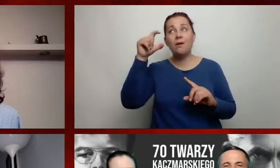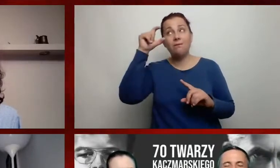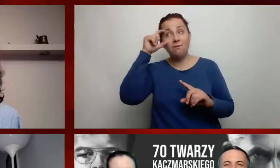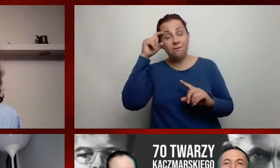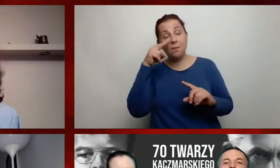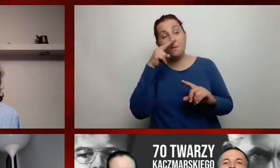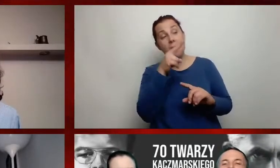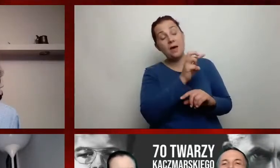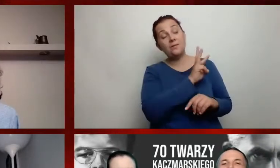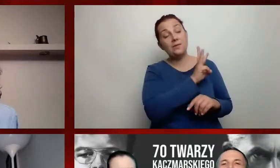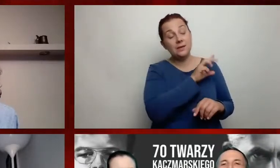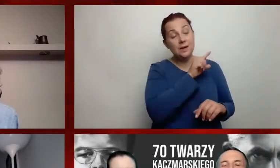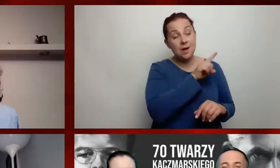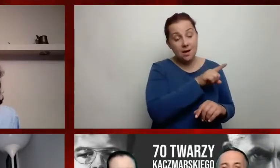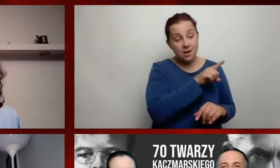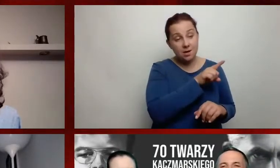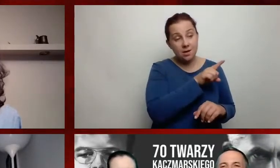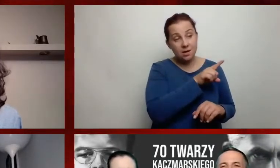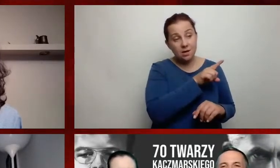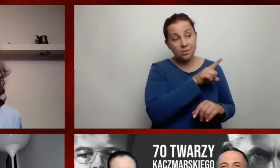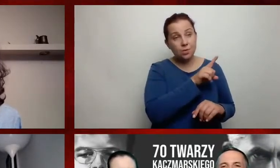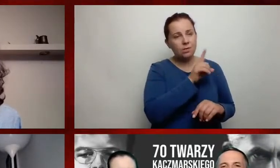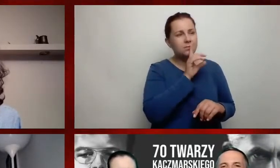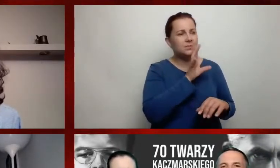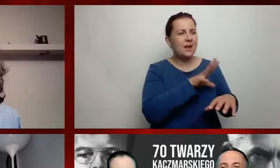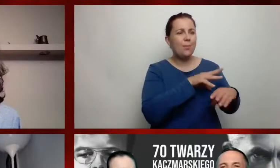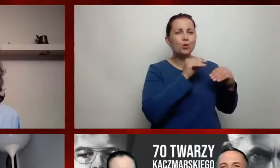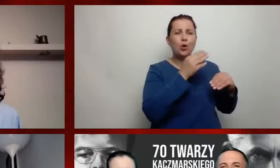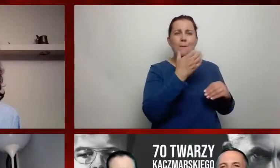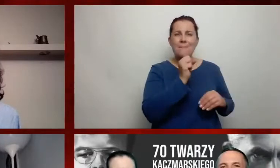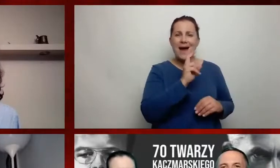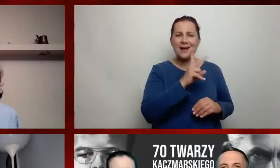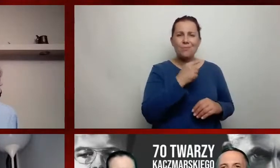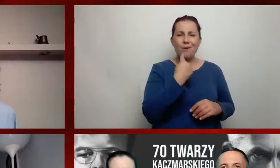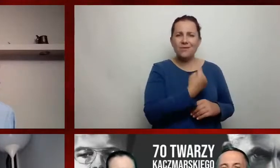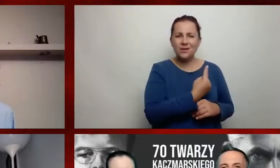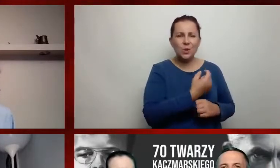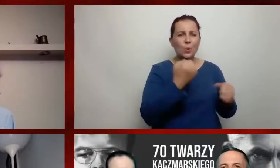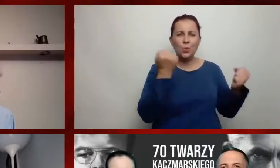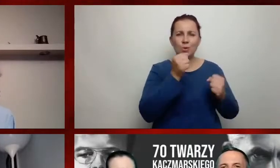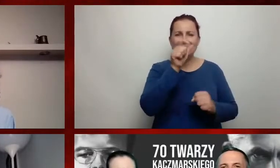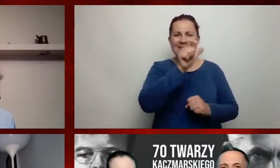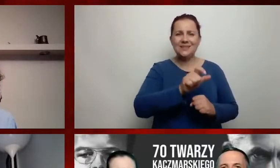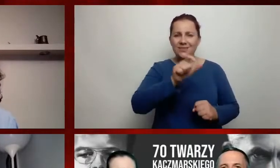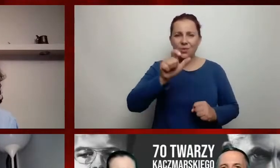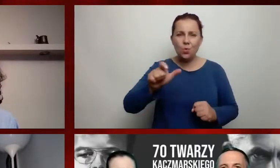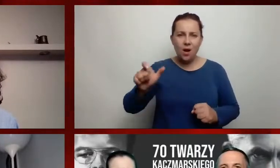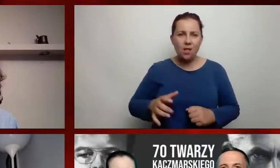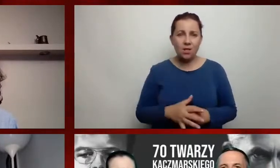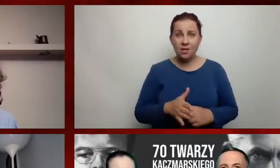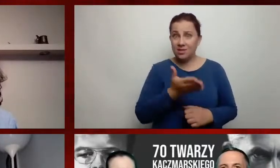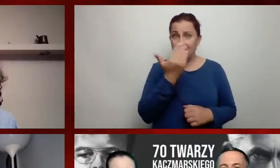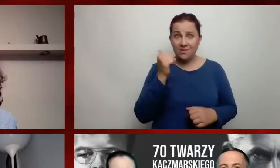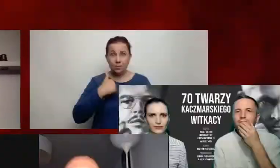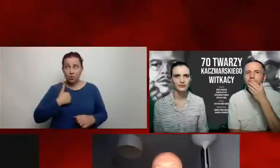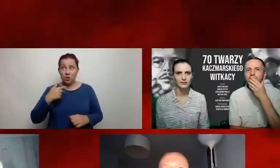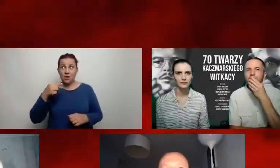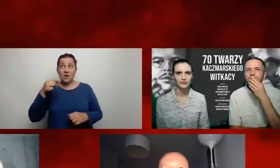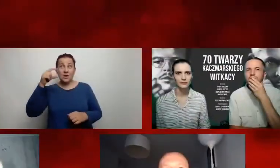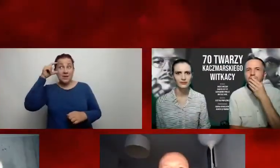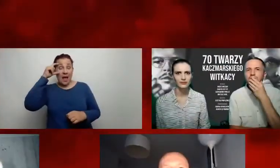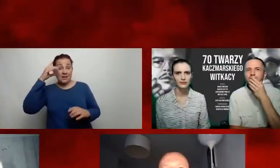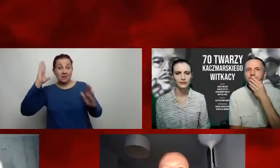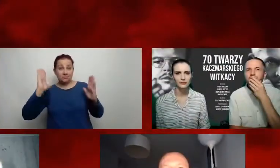to, co powiedział na początku pan Marek, że dążenie do indywidualności. Nie wiem, czy Jacek się utożsamiał z Witkacym, ale na